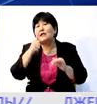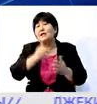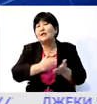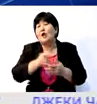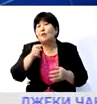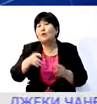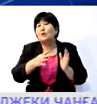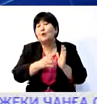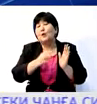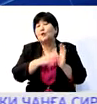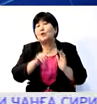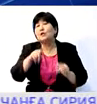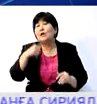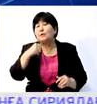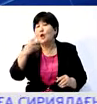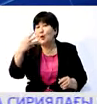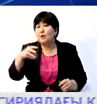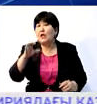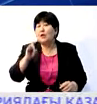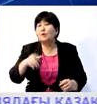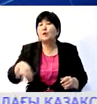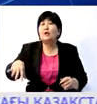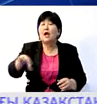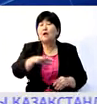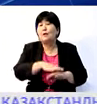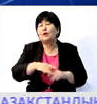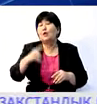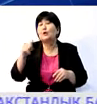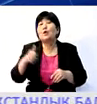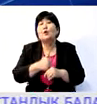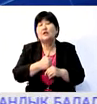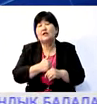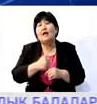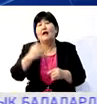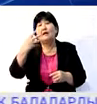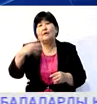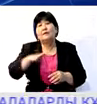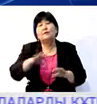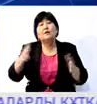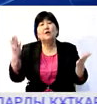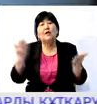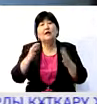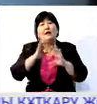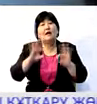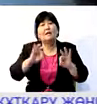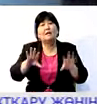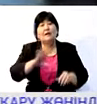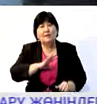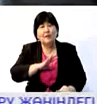яғни 1991 жылдың 30 сәуірі күні аймақ жұртшылығына тұңғыш рет жарты сағат хабар таратқан болатын.